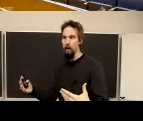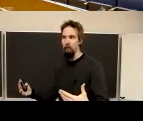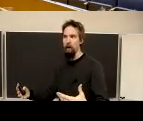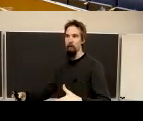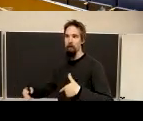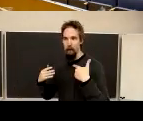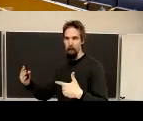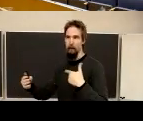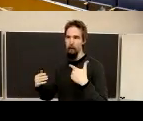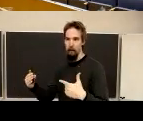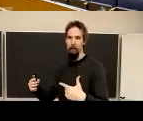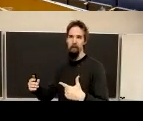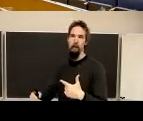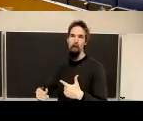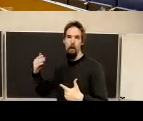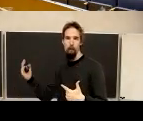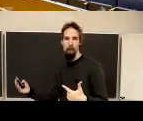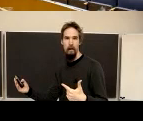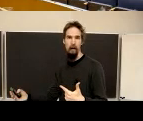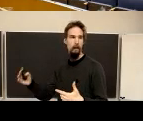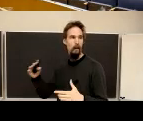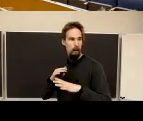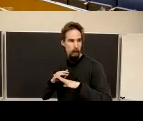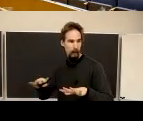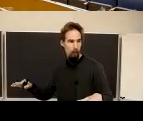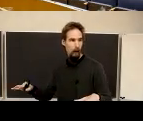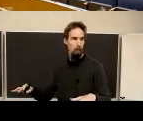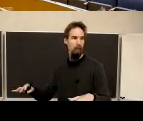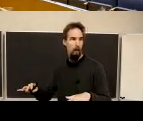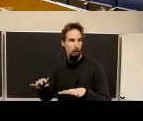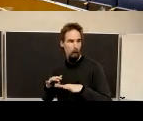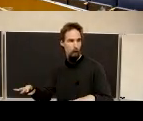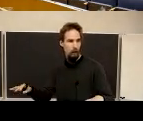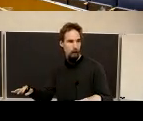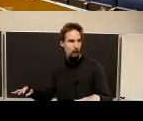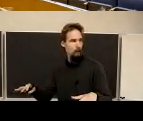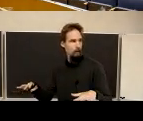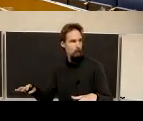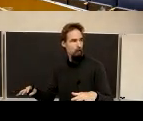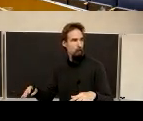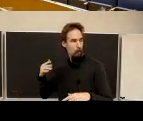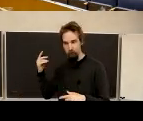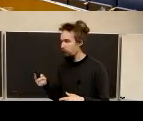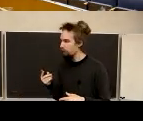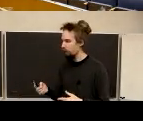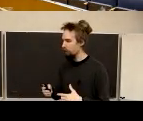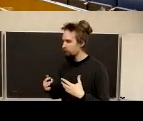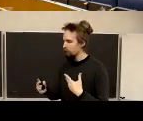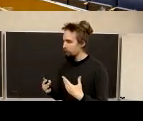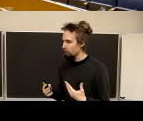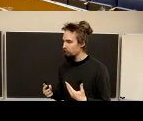meidän havainnossa, että siinä on jatkuvasti niin kuin arvottavia rakenteita, että me ei nähdä maailmaa vaan niin kuin neutraalin tasapaksuna mössönä,